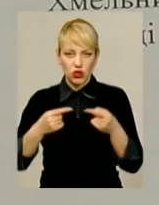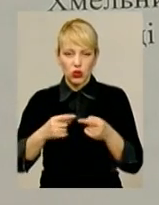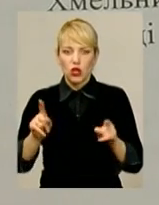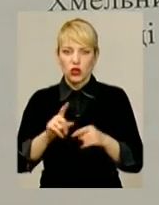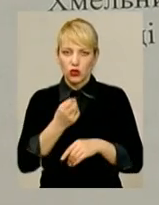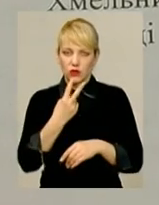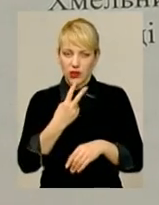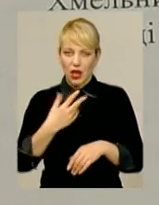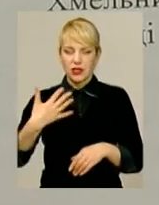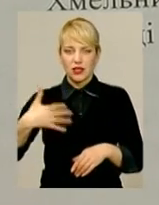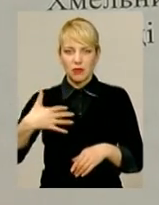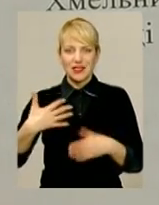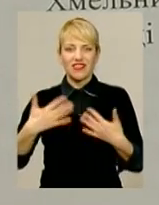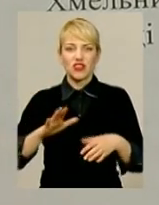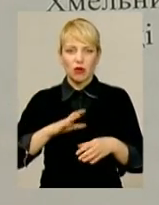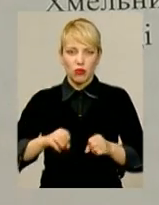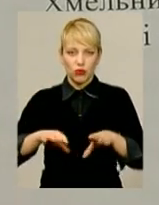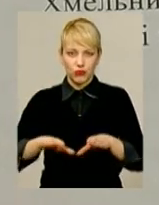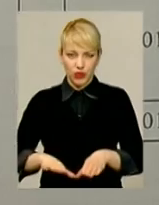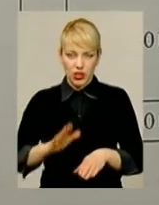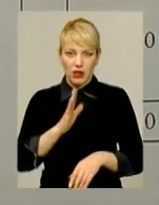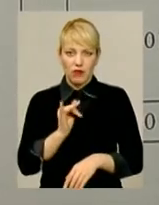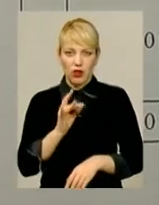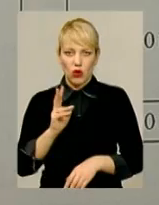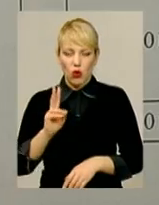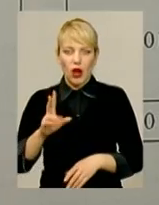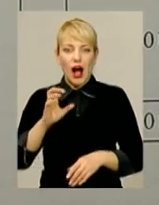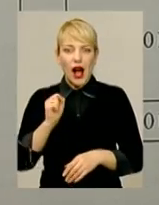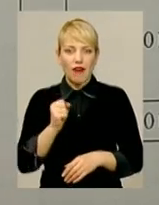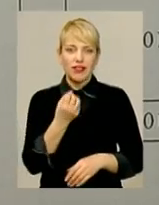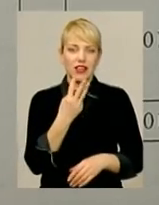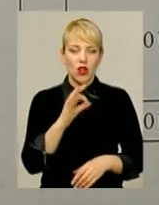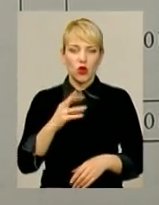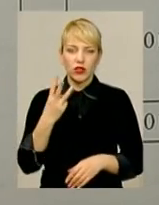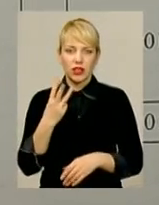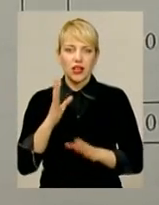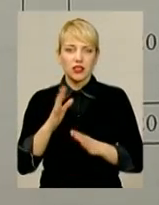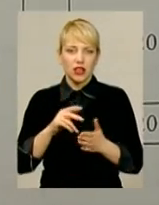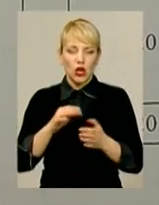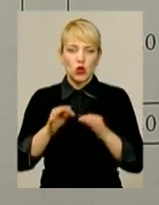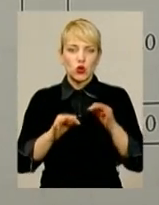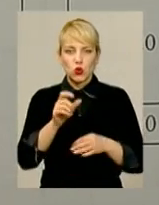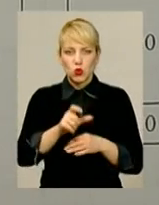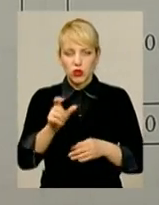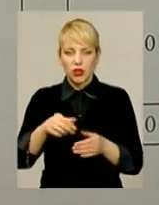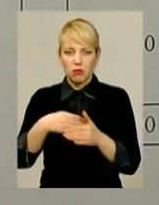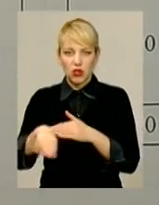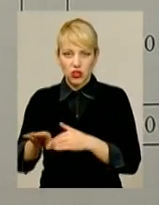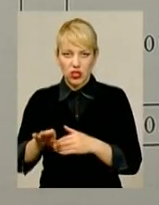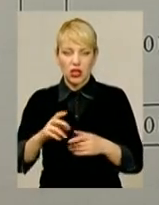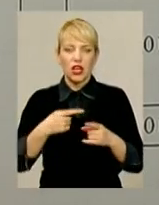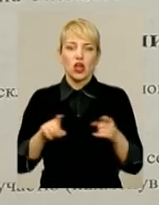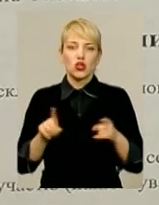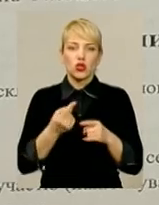– о 12:50 вже був вирок. В той час, як лише о 13:03 судді пішли радитися. Що це насправді –